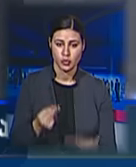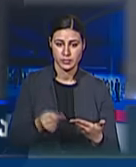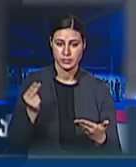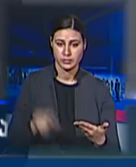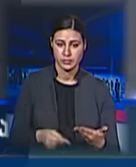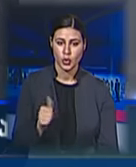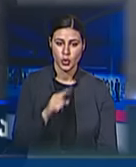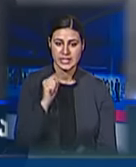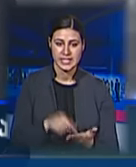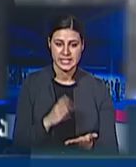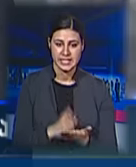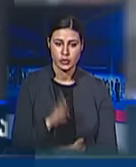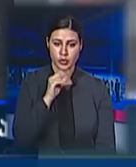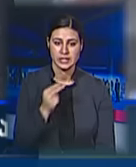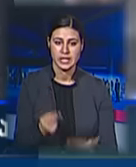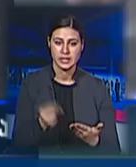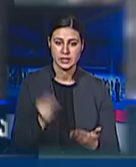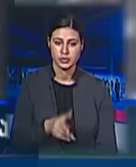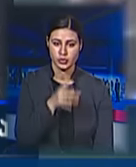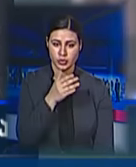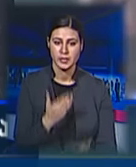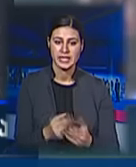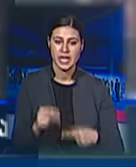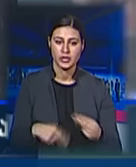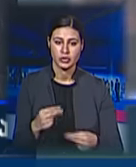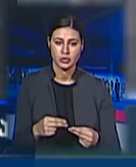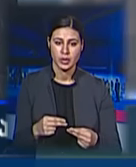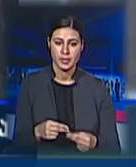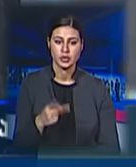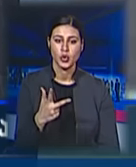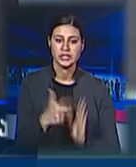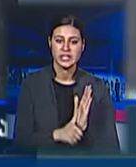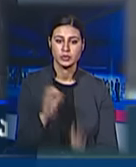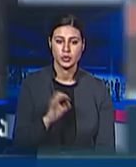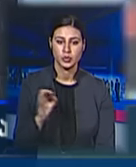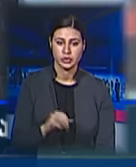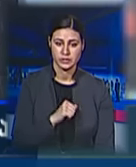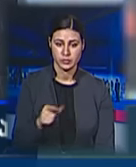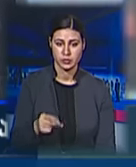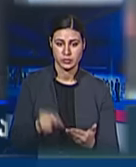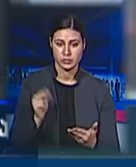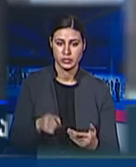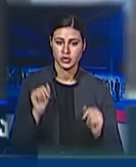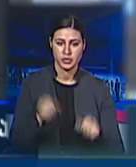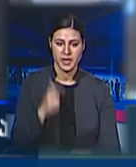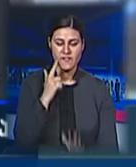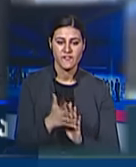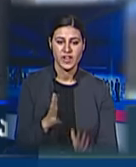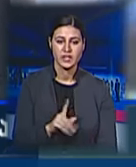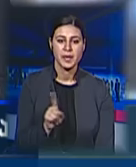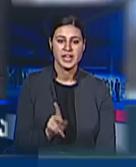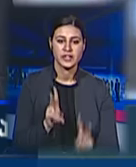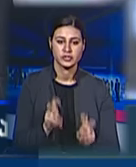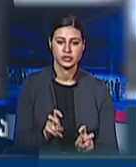აი როგორი საკითხია, იცი, ხელის მოწერის დროსაც, თუნდაც ხელს შეკრულებაზე, ხო? აი 36%-ზე რო აწერს ხელს, აი შეიძლება ვერ ხვდებოდეს,